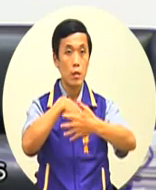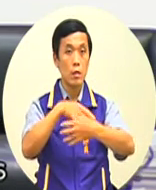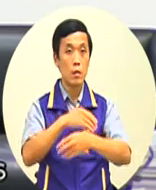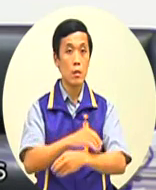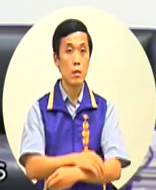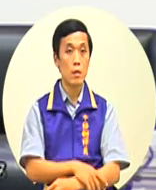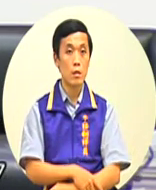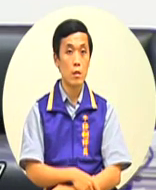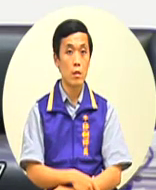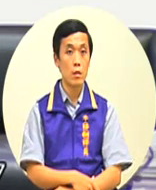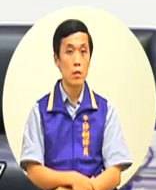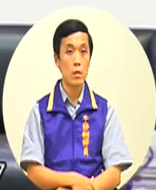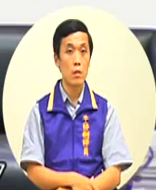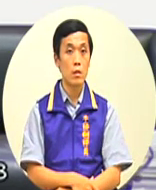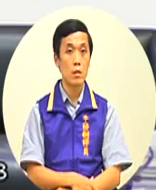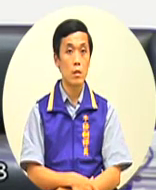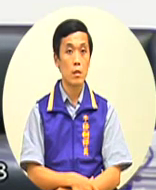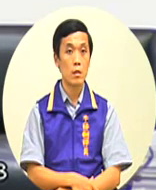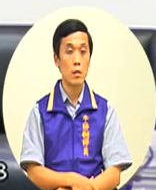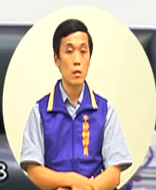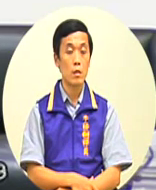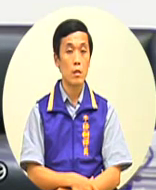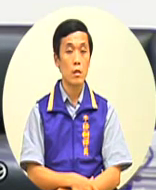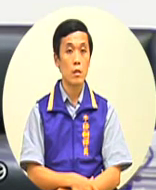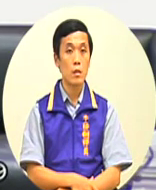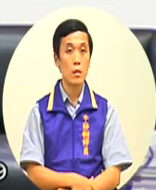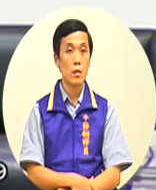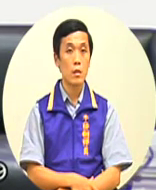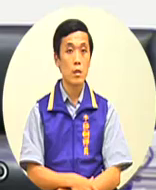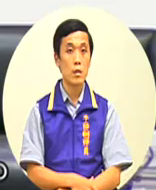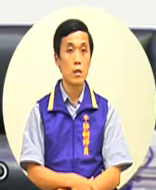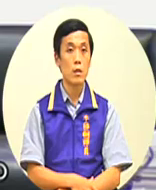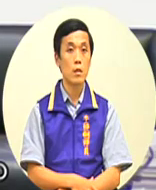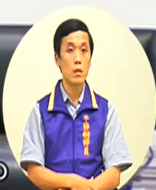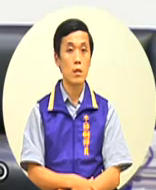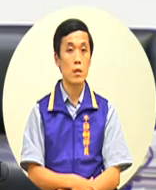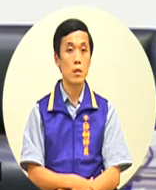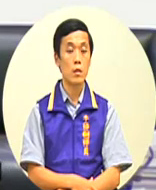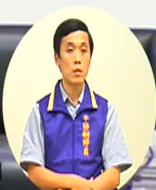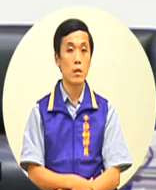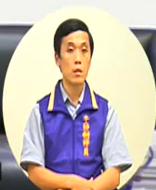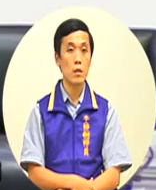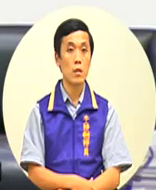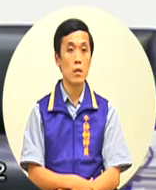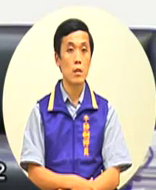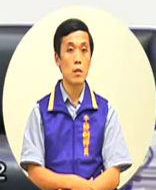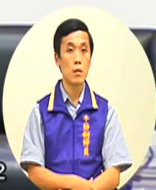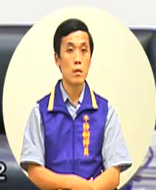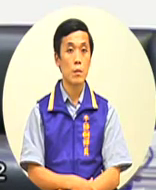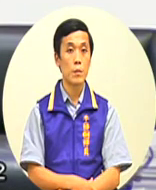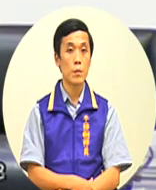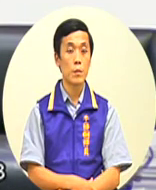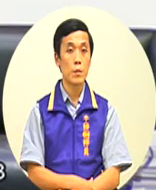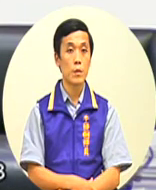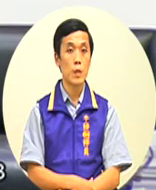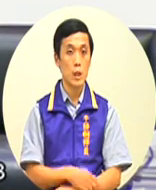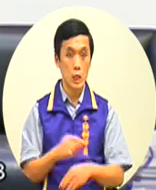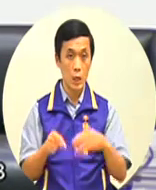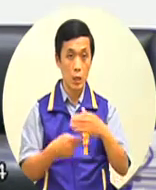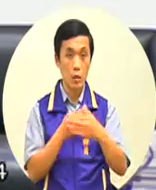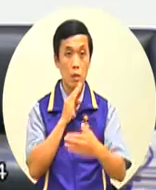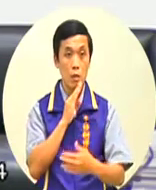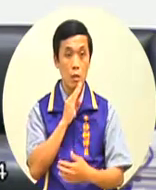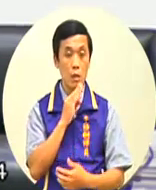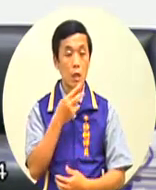还是很高。韩国少20个小时。 只是还